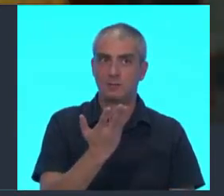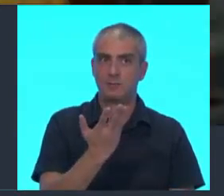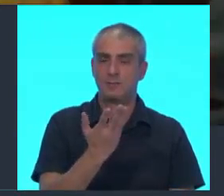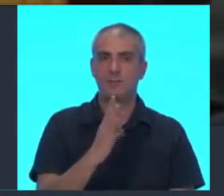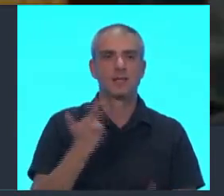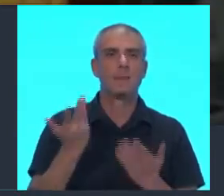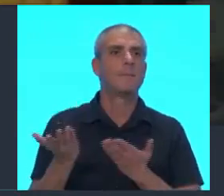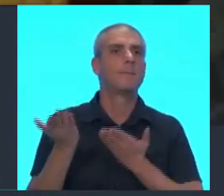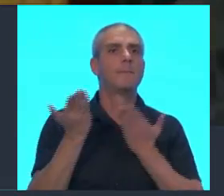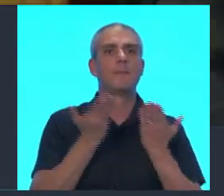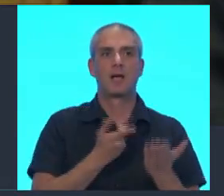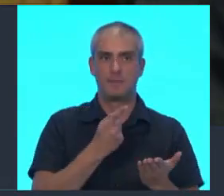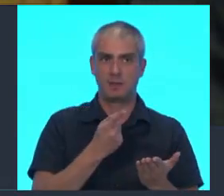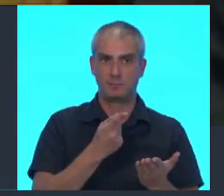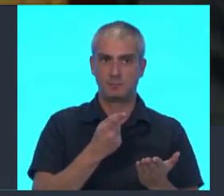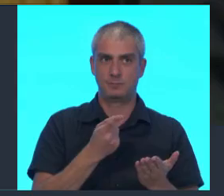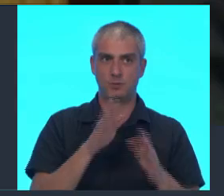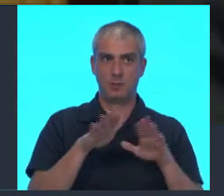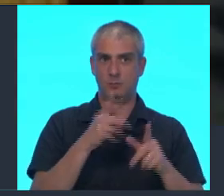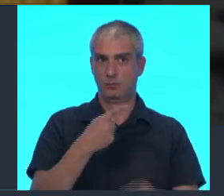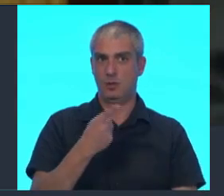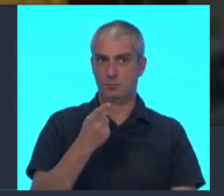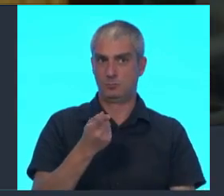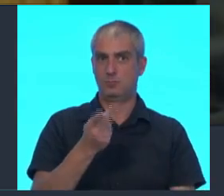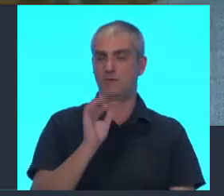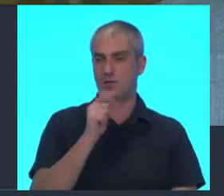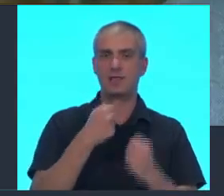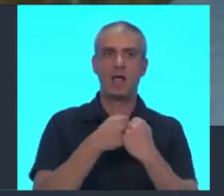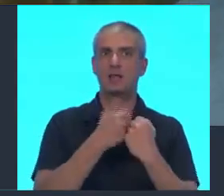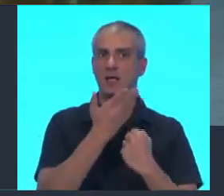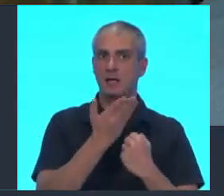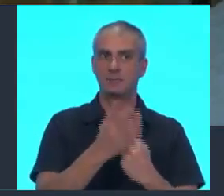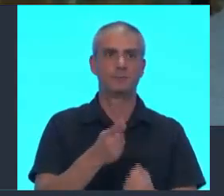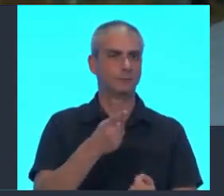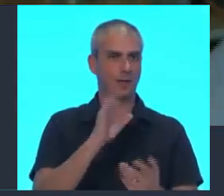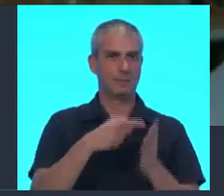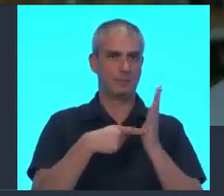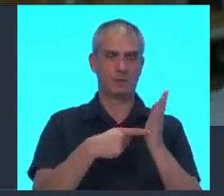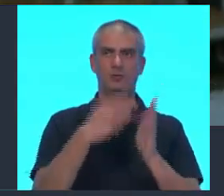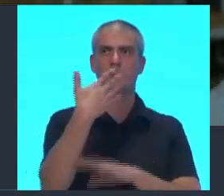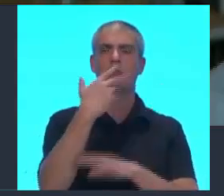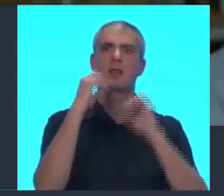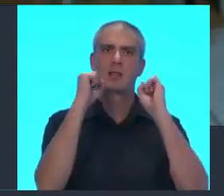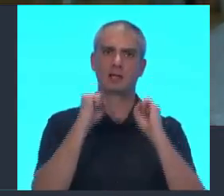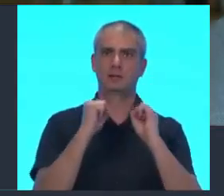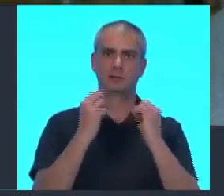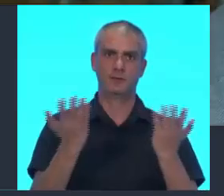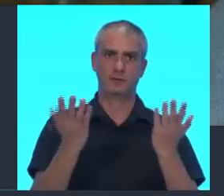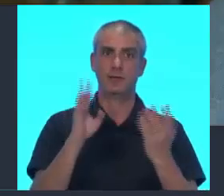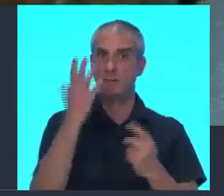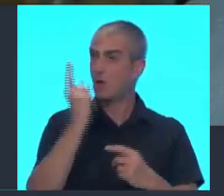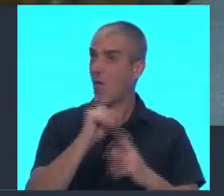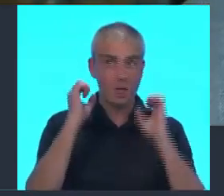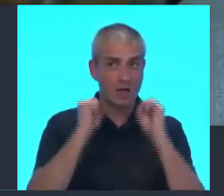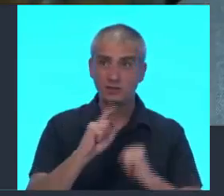the quality of the reception provided by the government and the challenges. That is also to show that the country is stable. If it was not